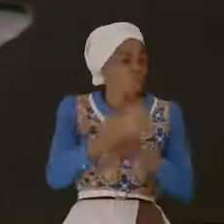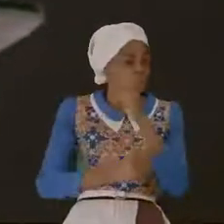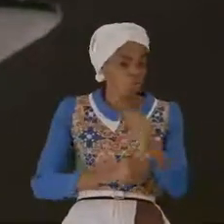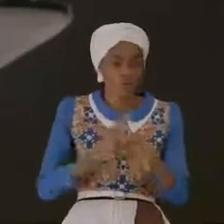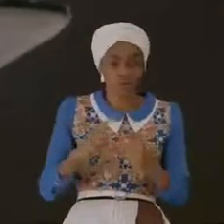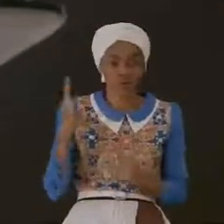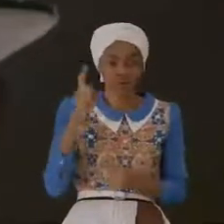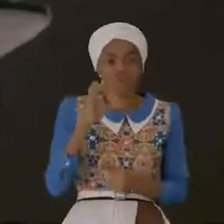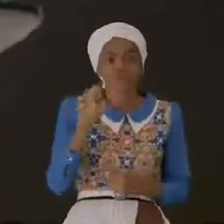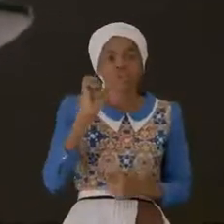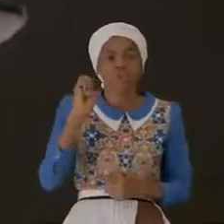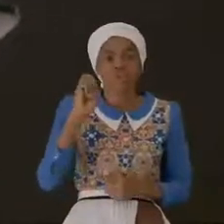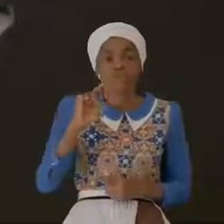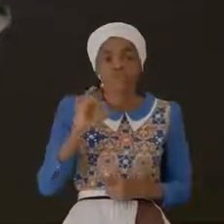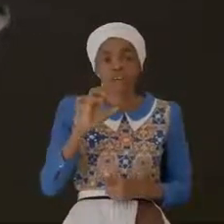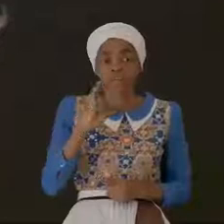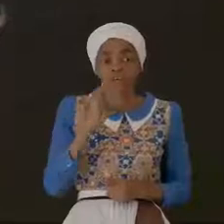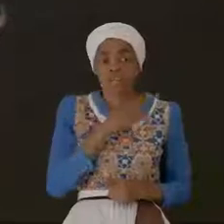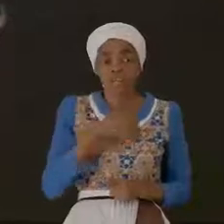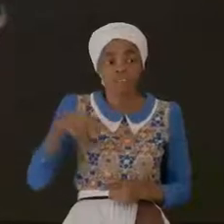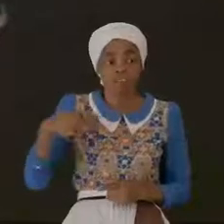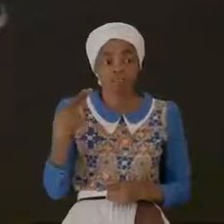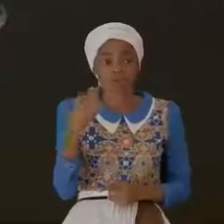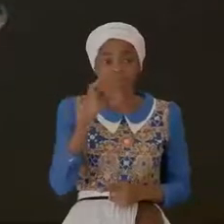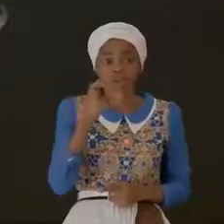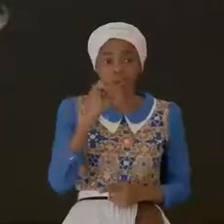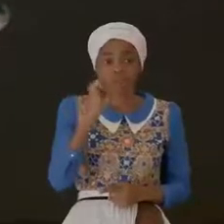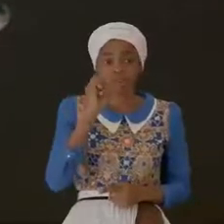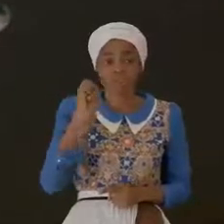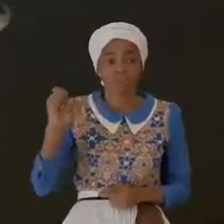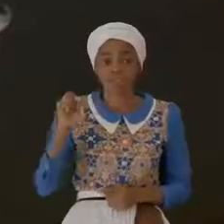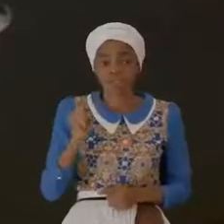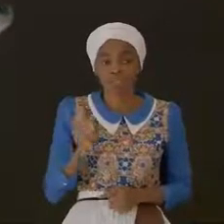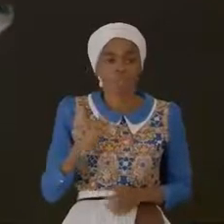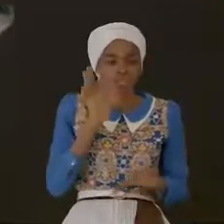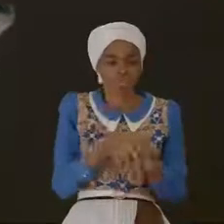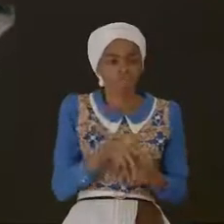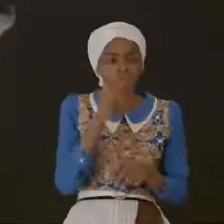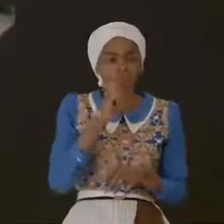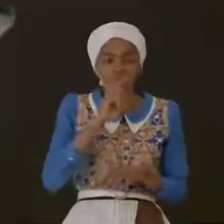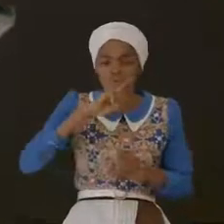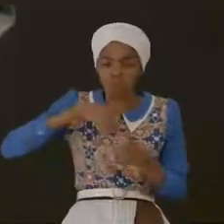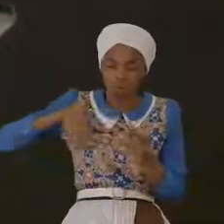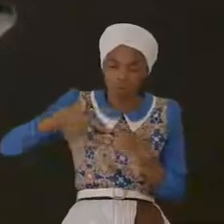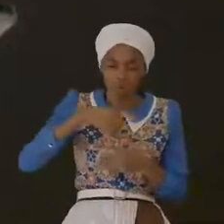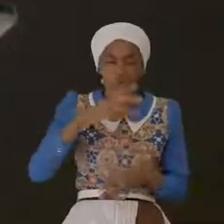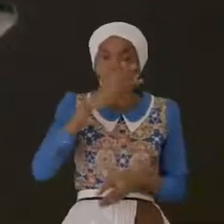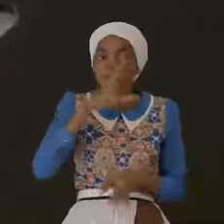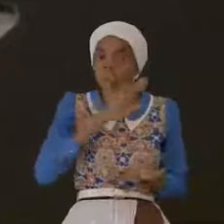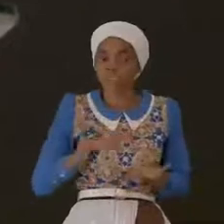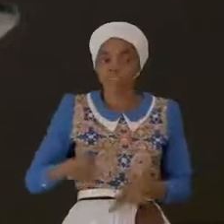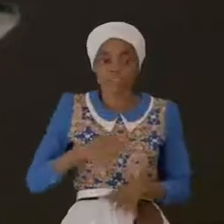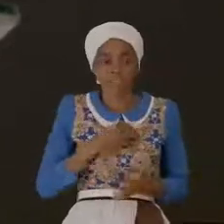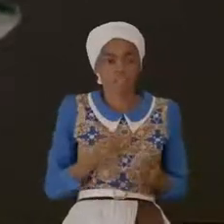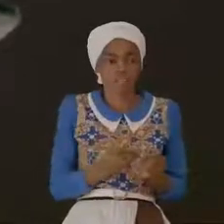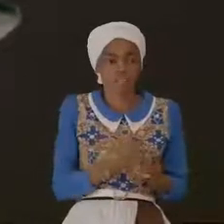à vous, scribes et pharisiens hypocrites, parce que vous courez la mer et la terre pour faire